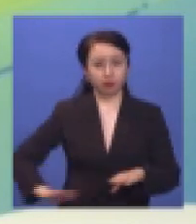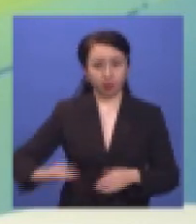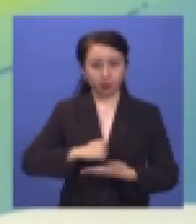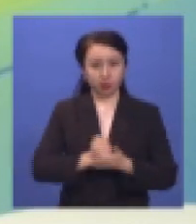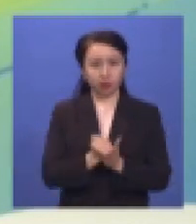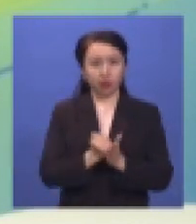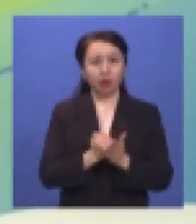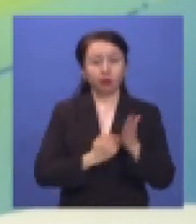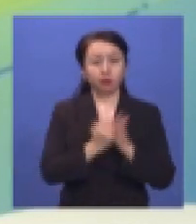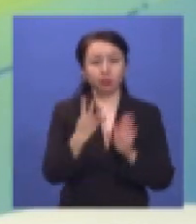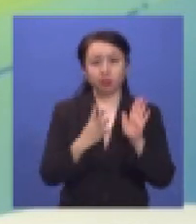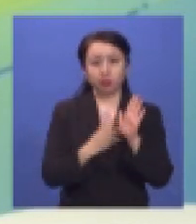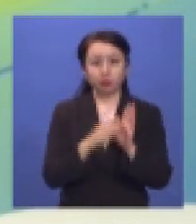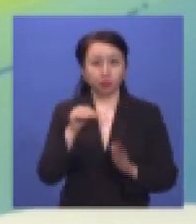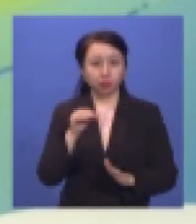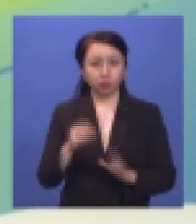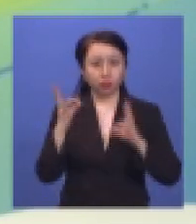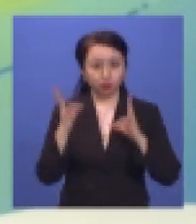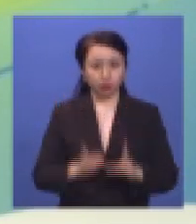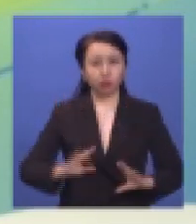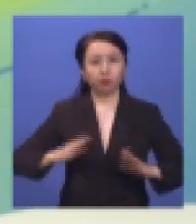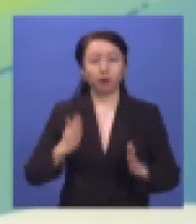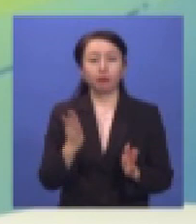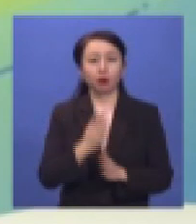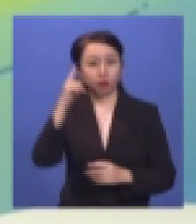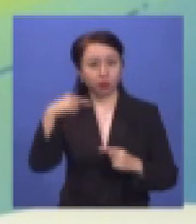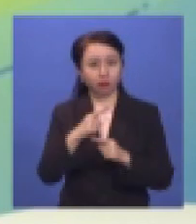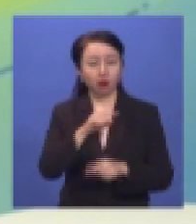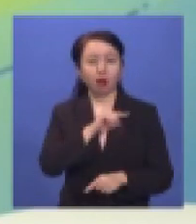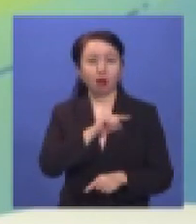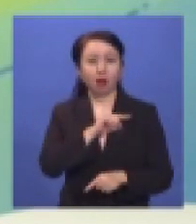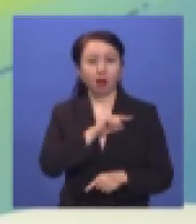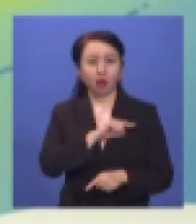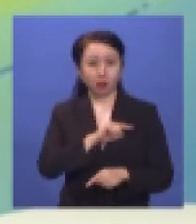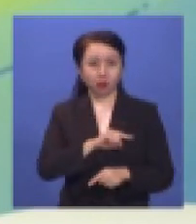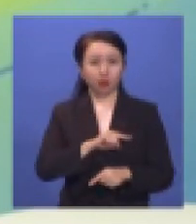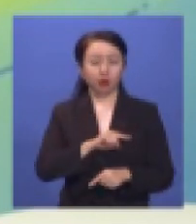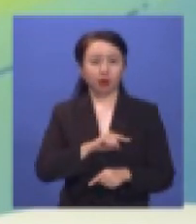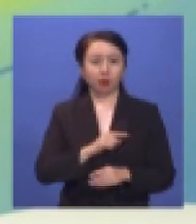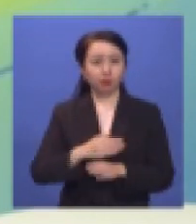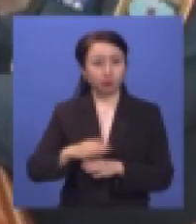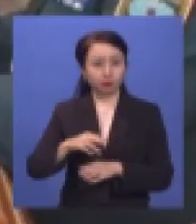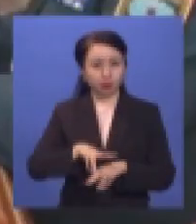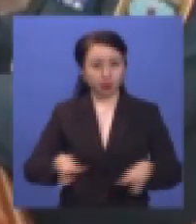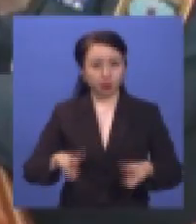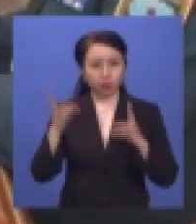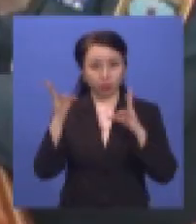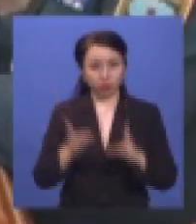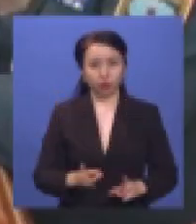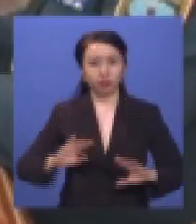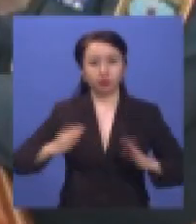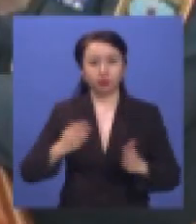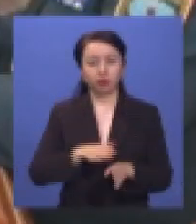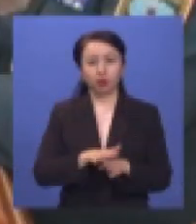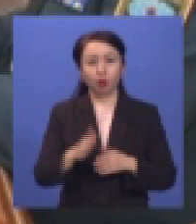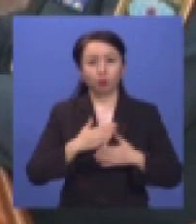стране зафиксировано свыше 9000 чрезвычайных ситуаций природного и техногенного характера. Подразделениями министерства по чрезвычайным